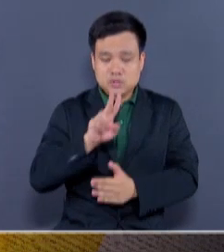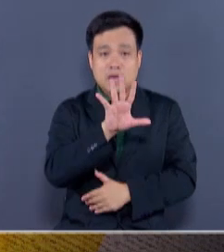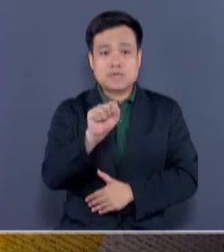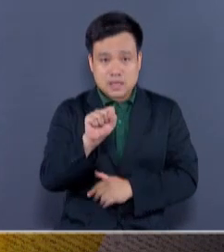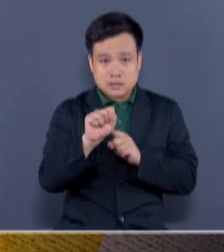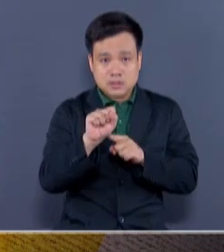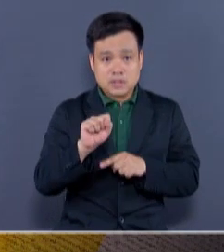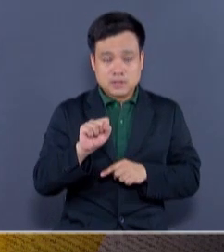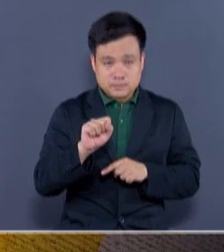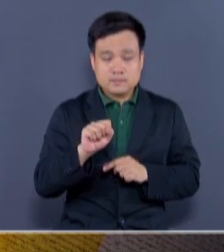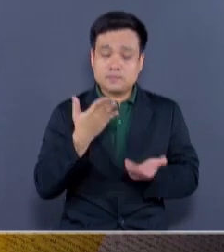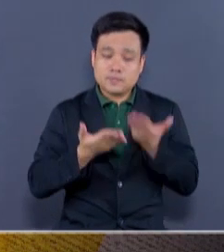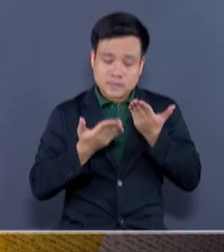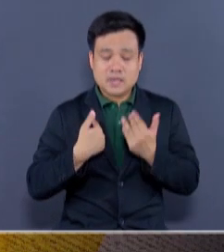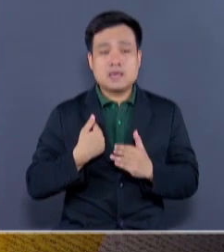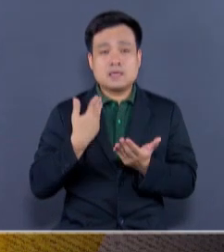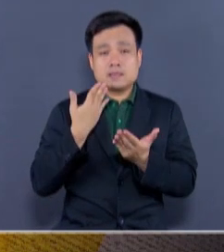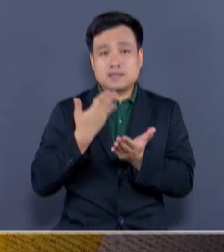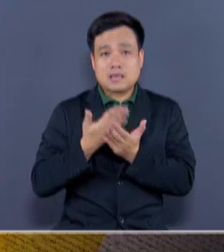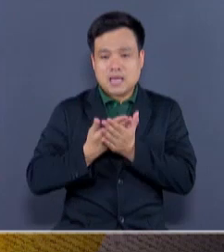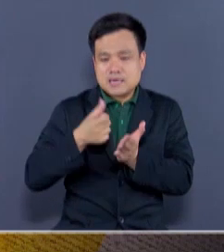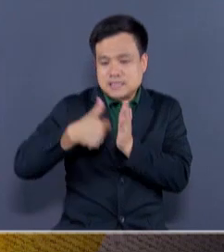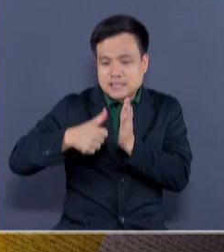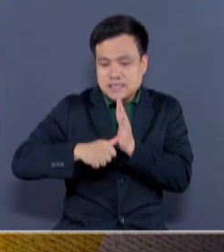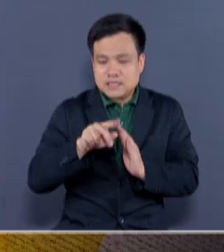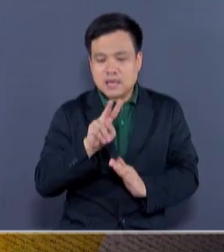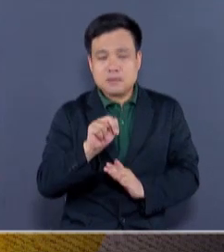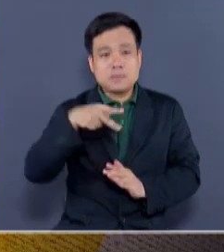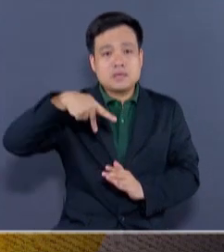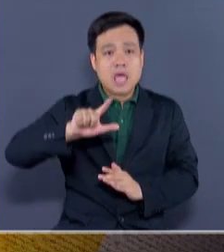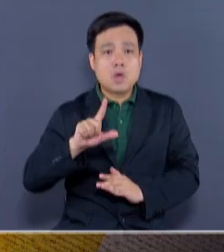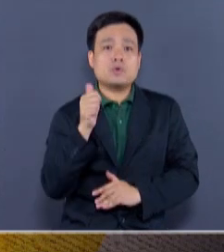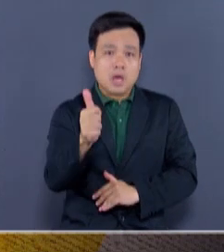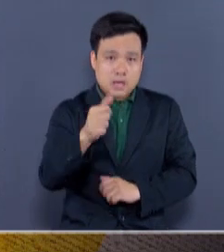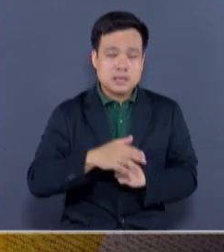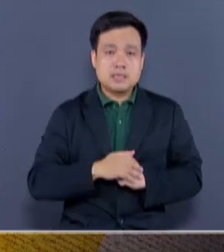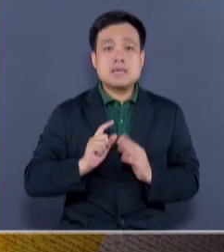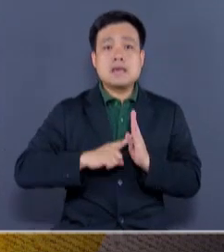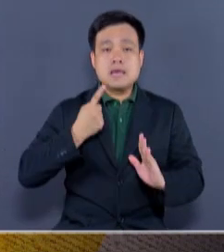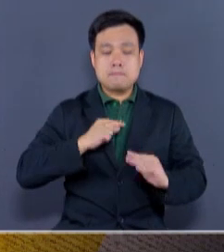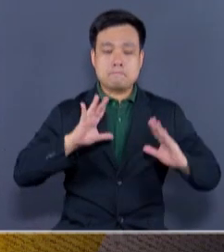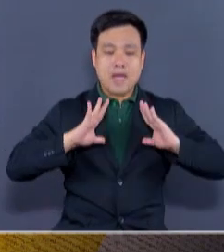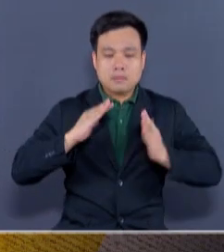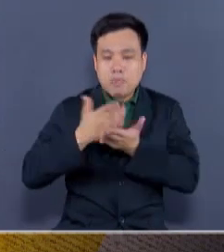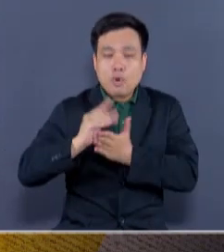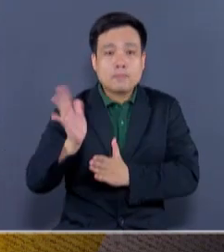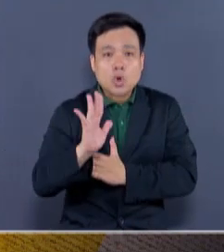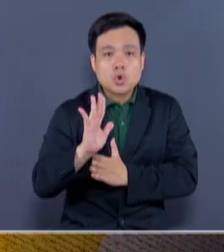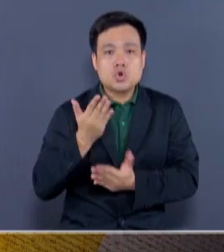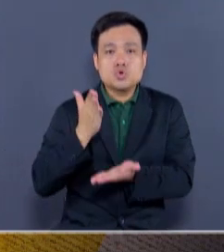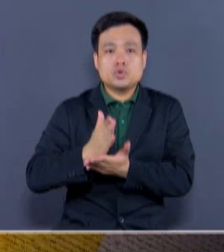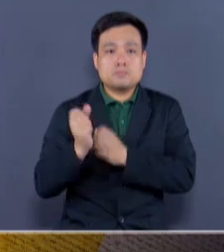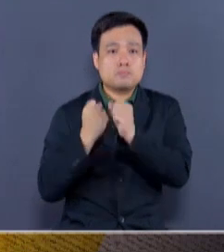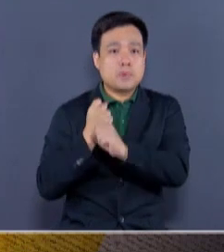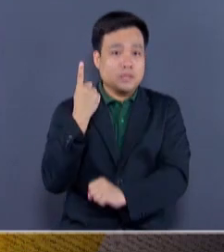านะหนี้ปกติหรือว่าเป็น NPL ก็ได้นะครับแล้วก็จะพักหนี้ระยะแรกให้1ปีก่อนหลังจากนั้นครับคุณผู้ชมเดี๋ยว